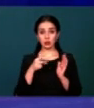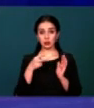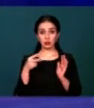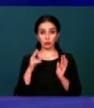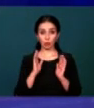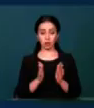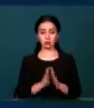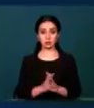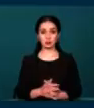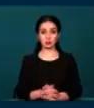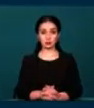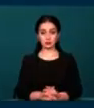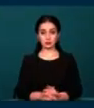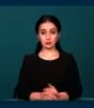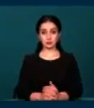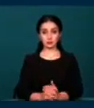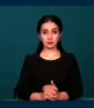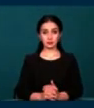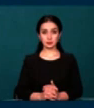bo'ladi.